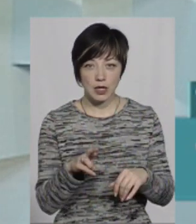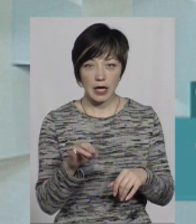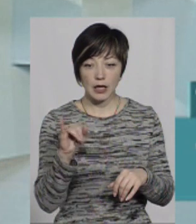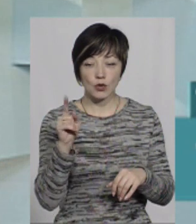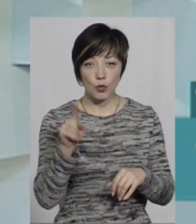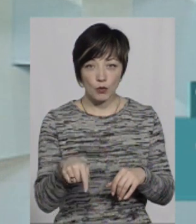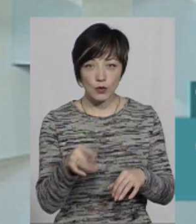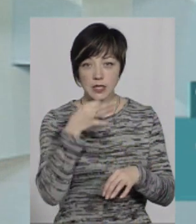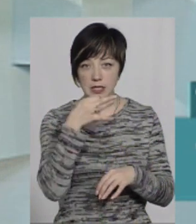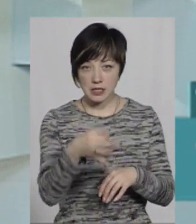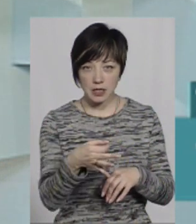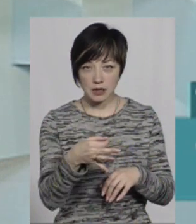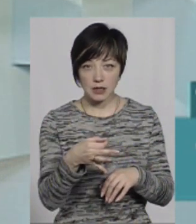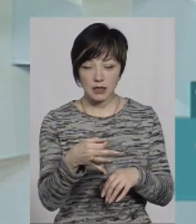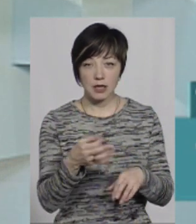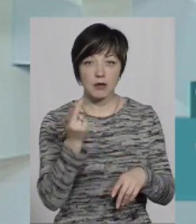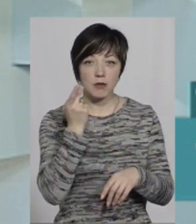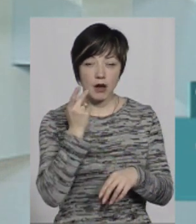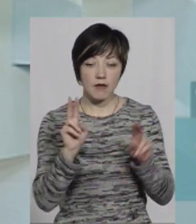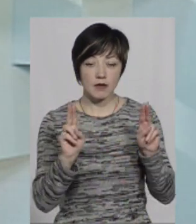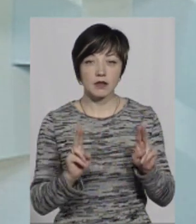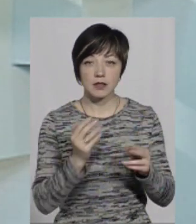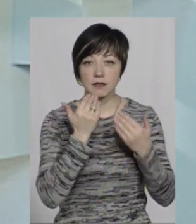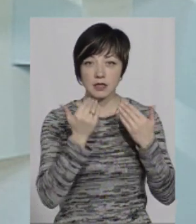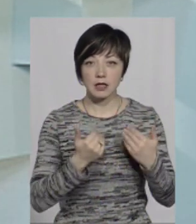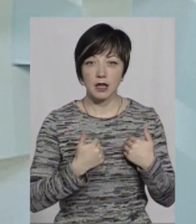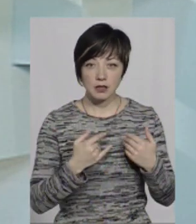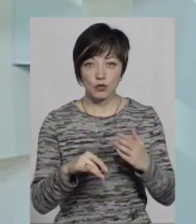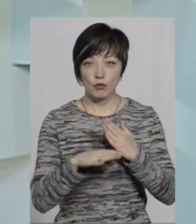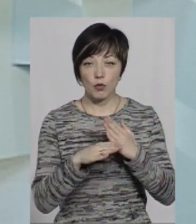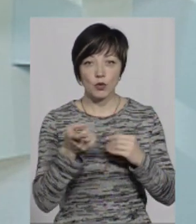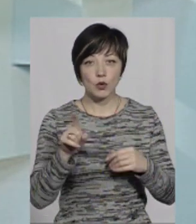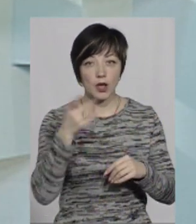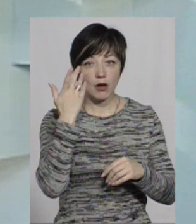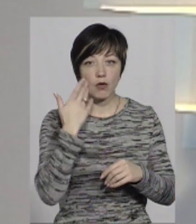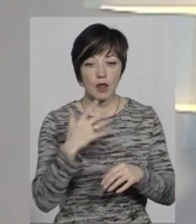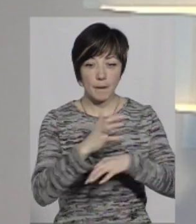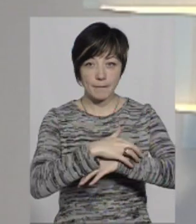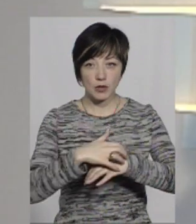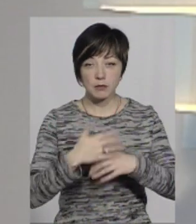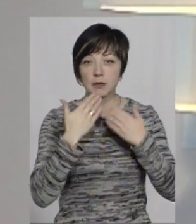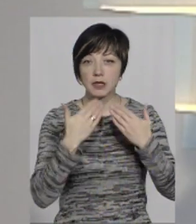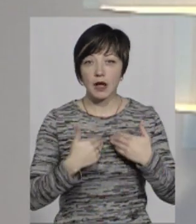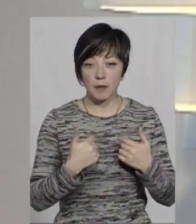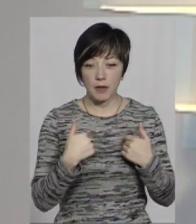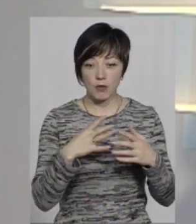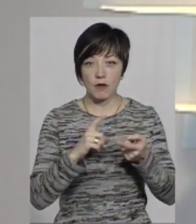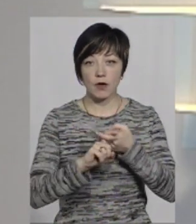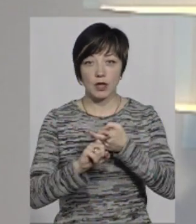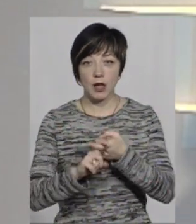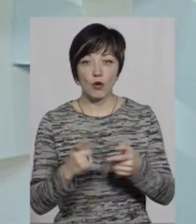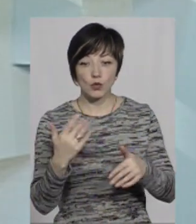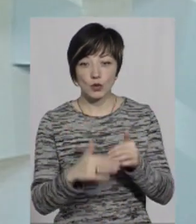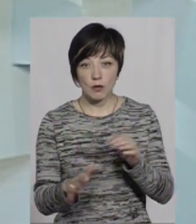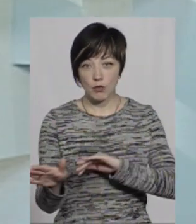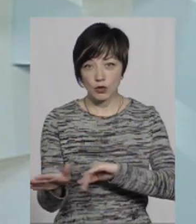І тому, от сказати, як правило, звертається до нас до допомоги тоді, коли посипало, і питають, от ми були в контакті,